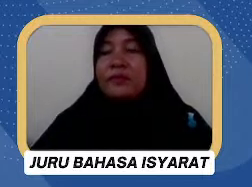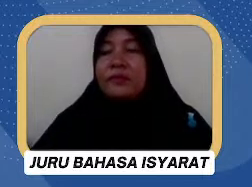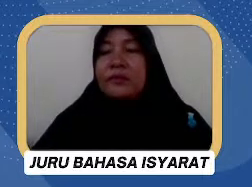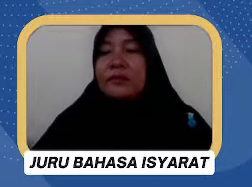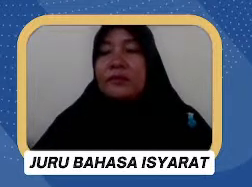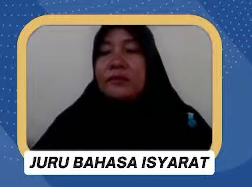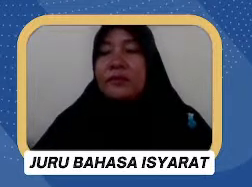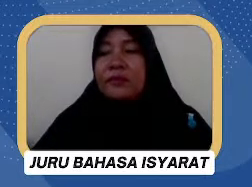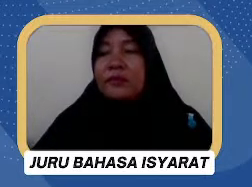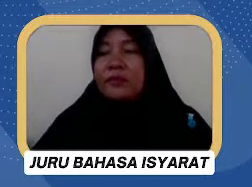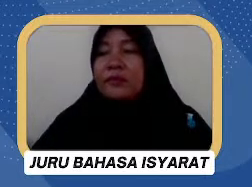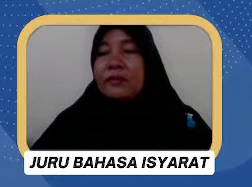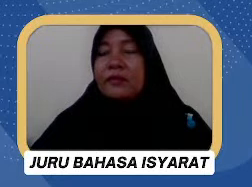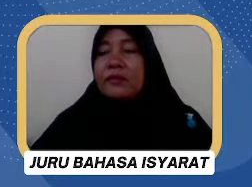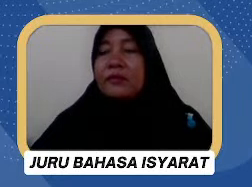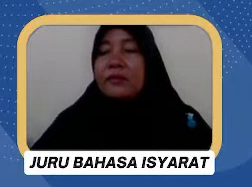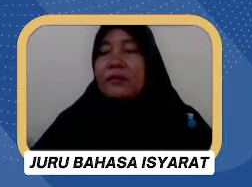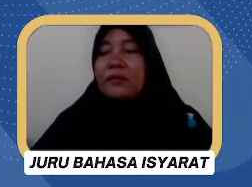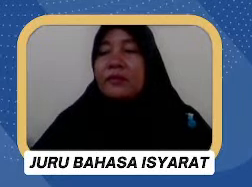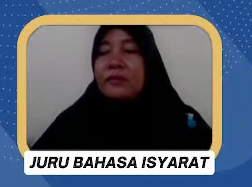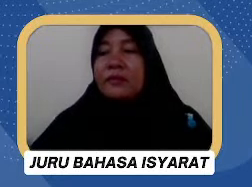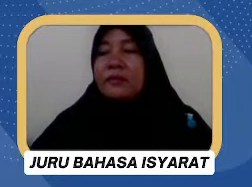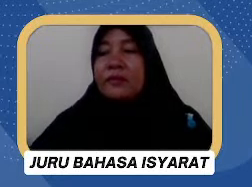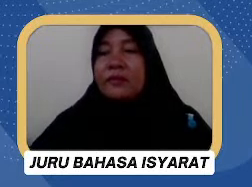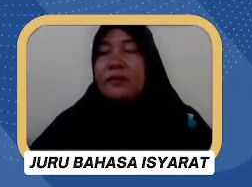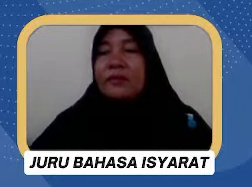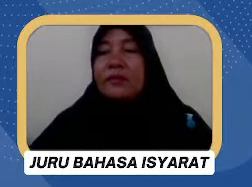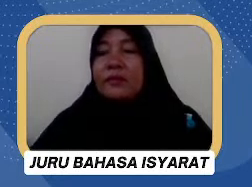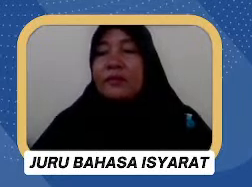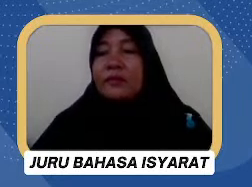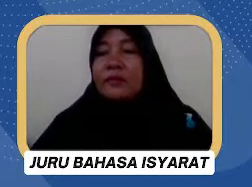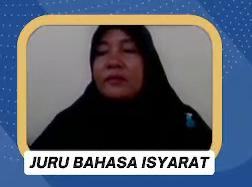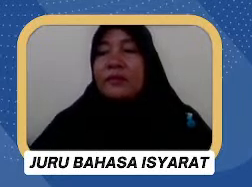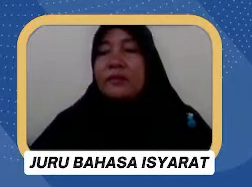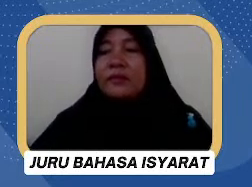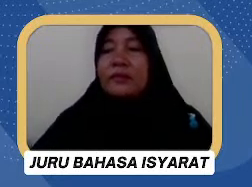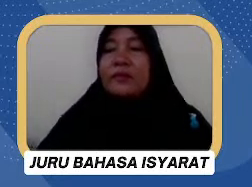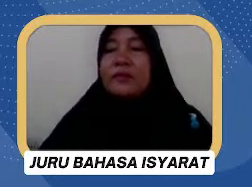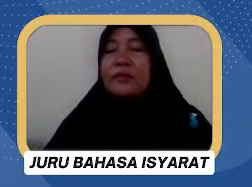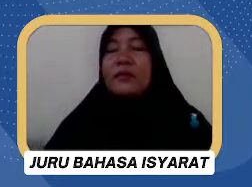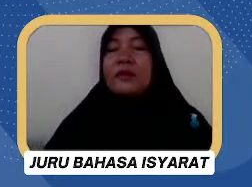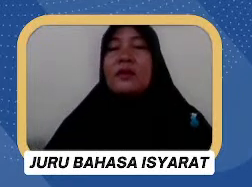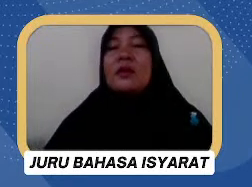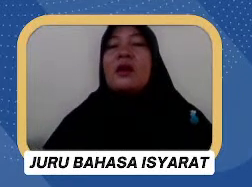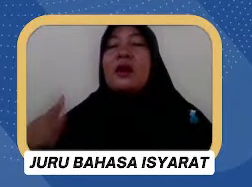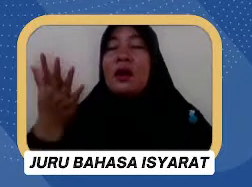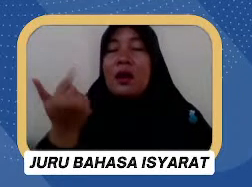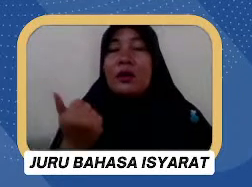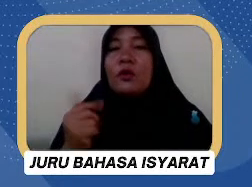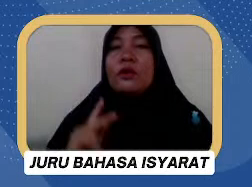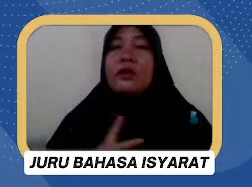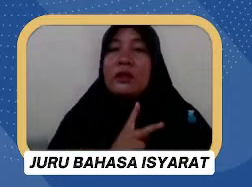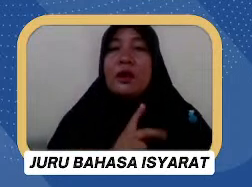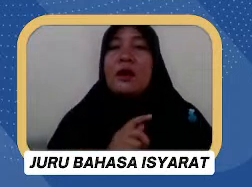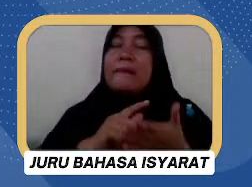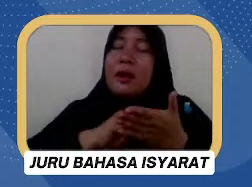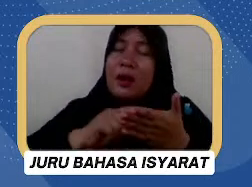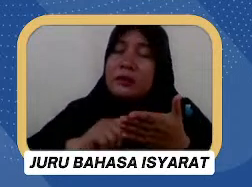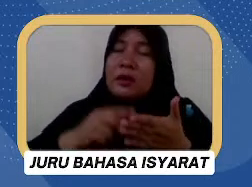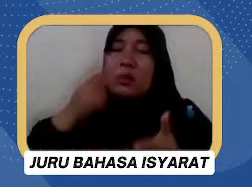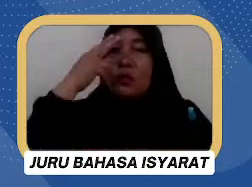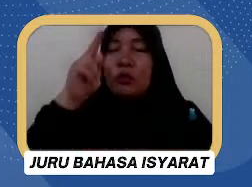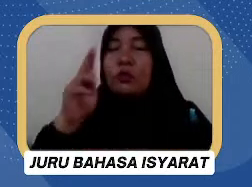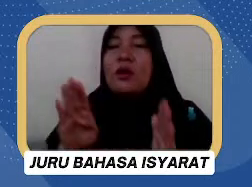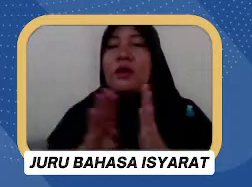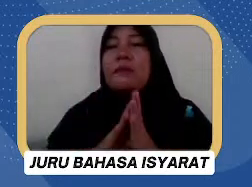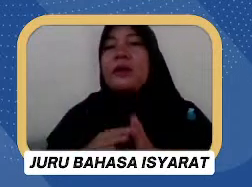semuanya, marilah kita belajar untuk bermedia sosial, menggunakan media-media yang baik,